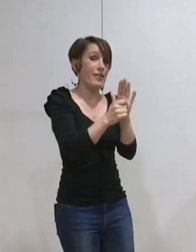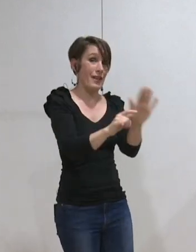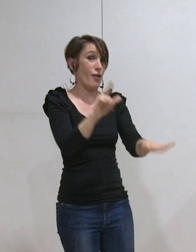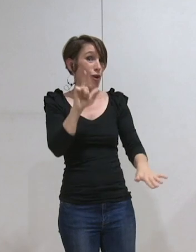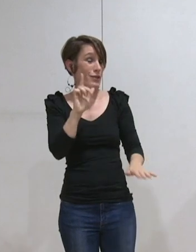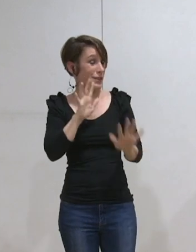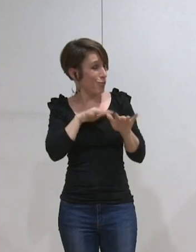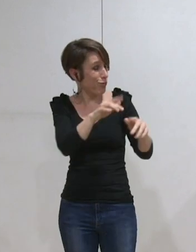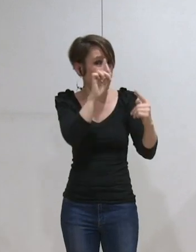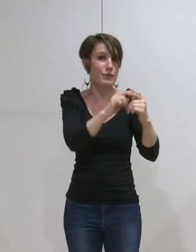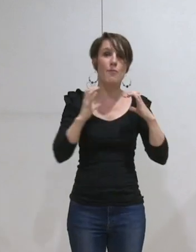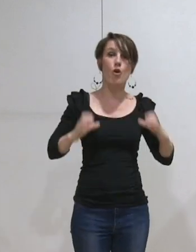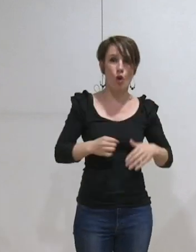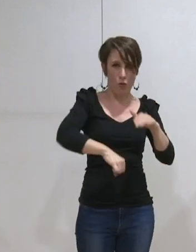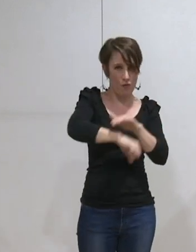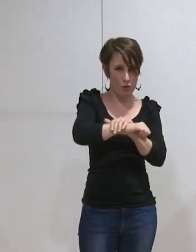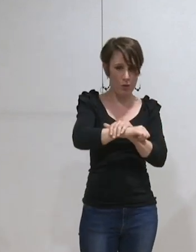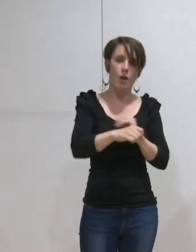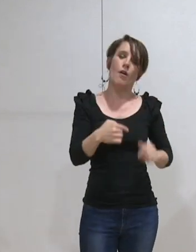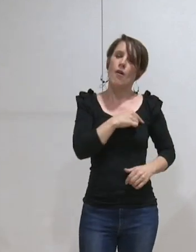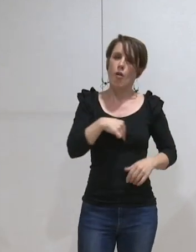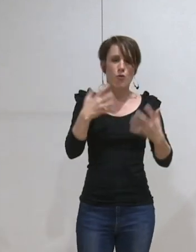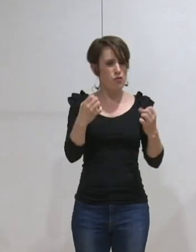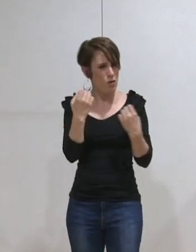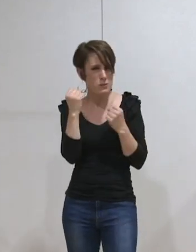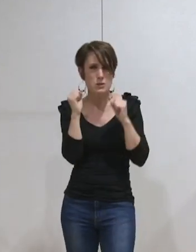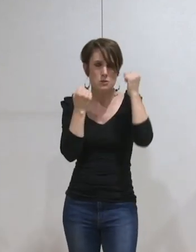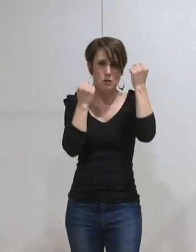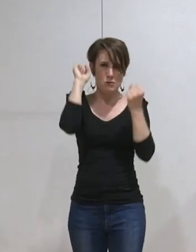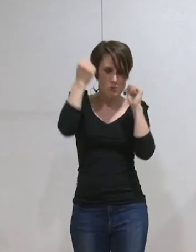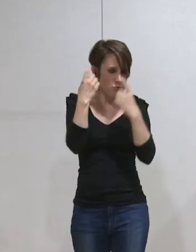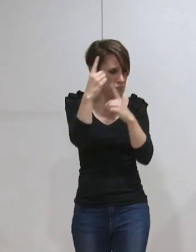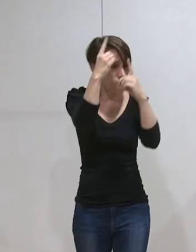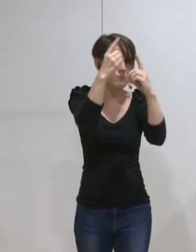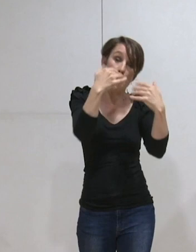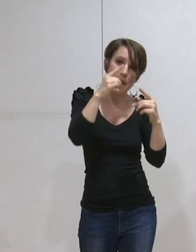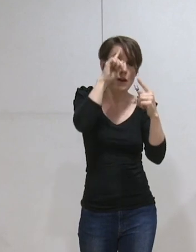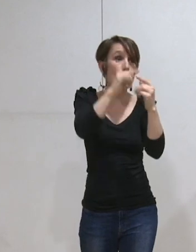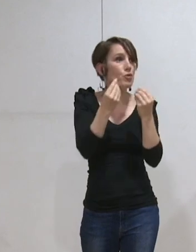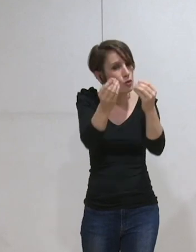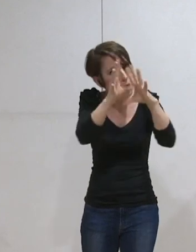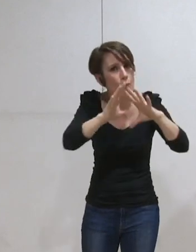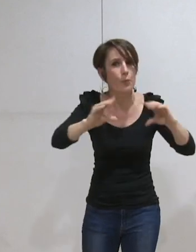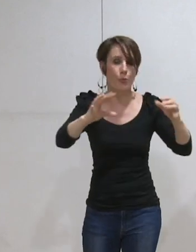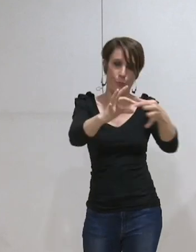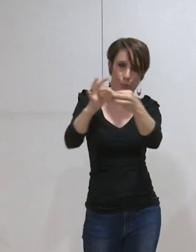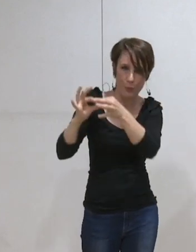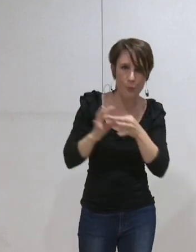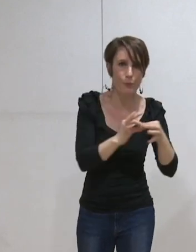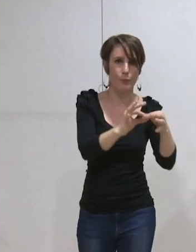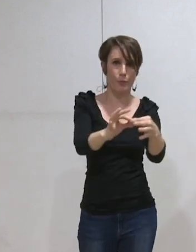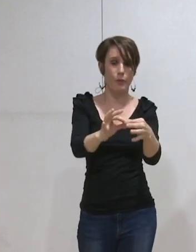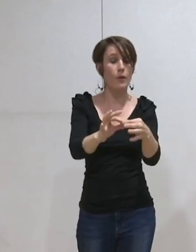cet état d'esprit de solidarité d'apaisement et d'actions concrètees pour l'avenir que la ville va avancer nous avons pu voir pour le